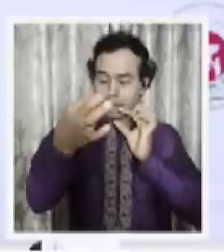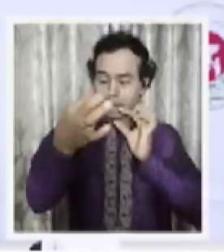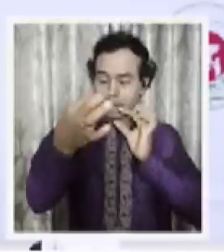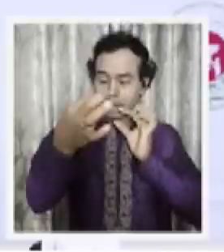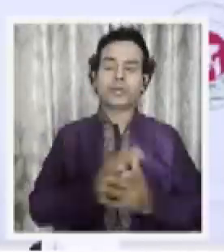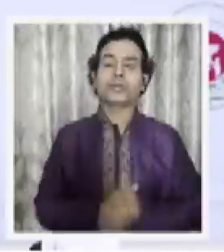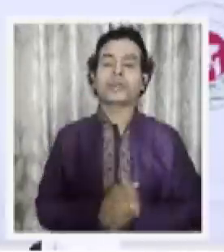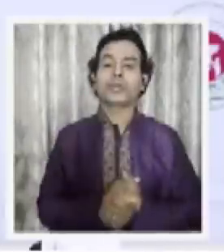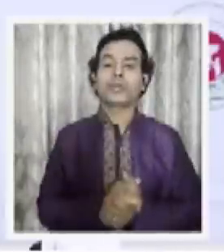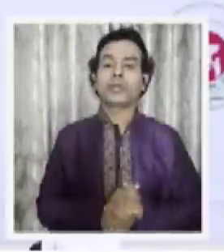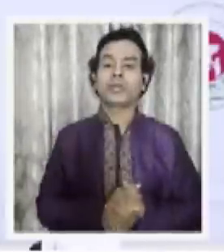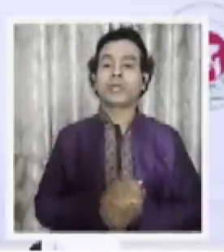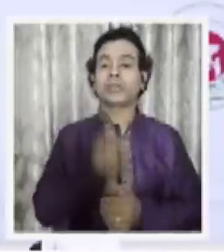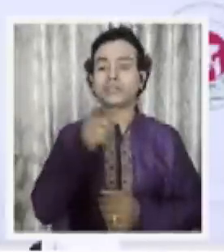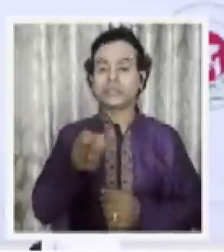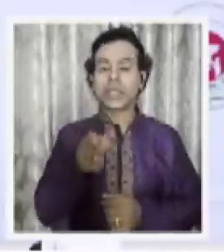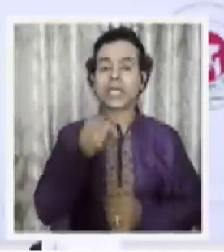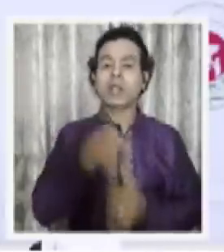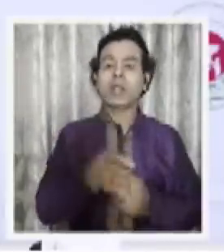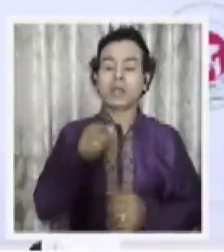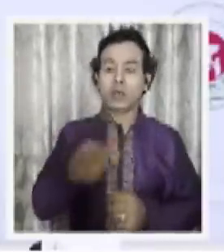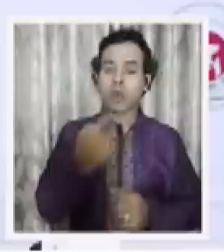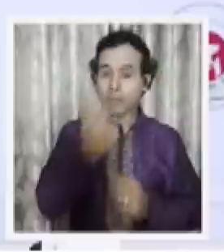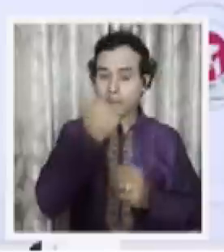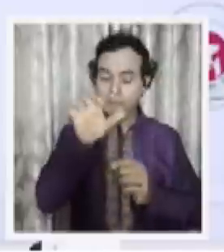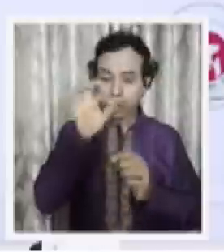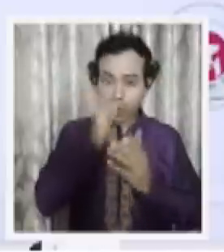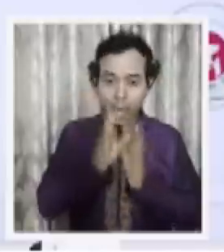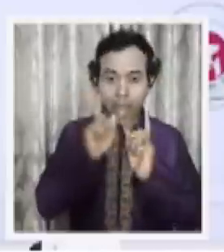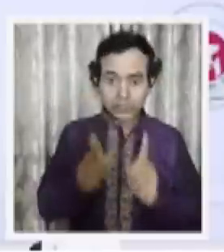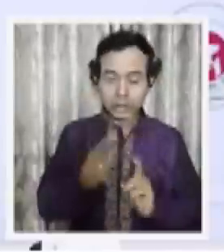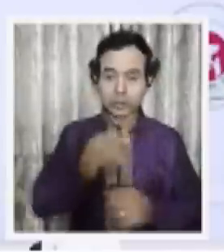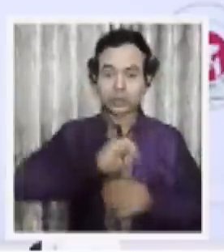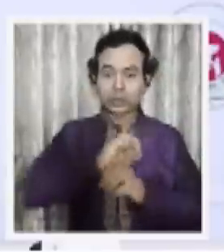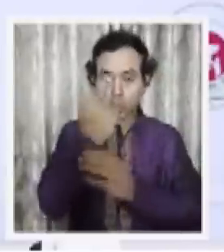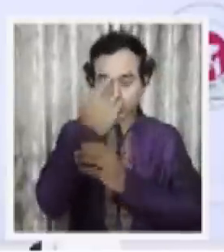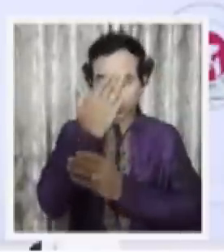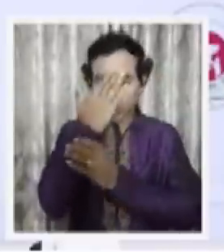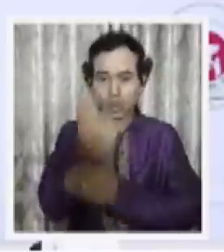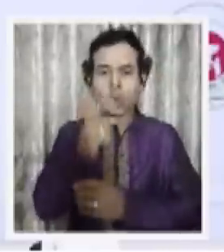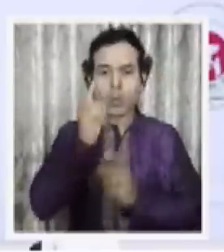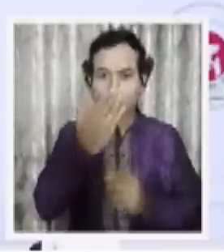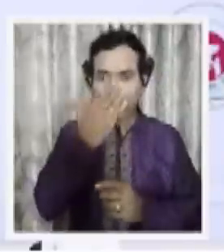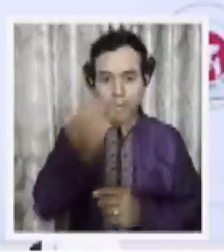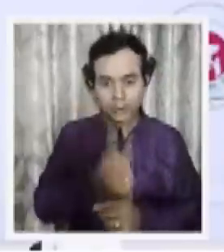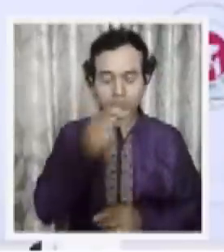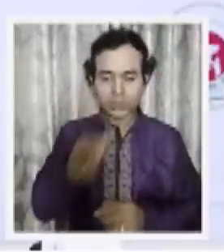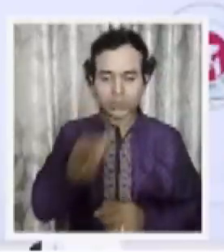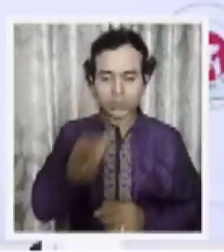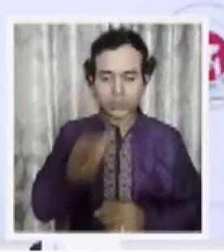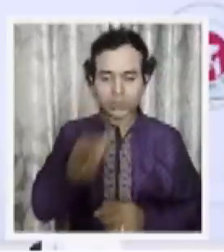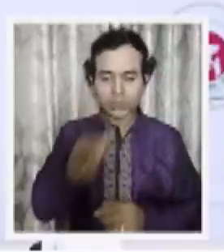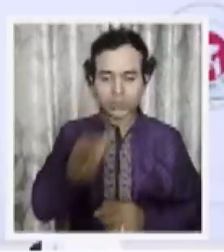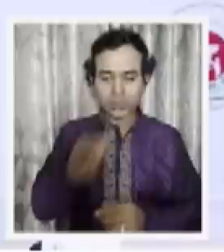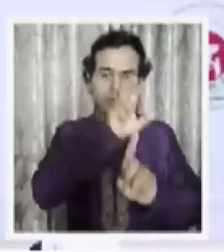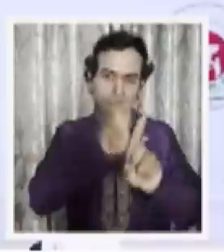যারা অশনাক্ত হবেন তারা অবশ্যই আইসোলেশনে থাকবেন। তাছাড়া আমরা যে স্বাস্থ্য নিয়মগুলো বলি সেই নিয়মগুলো মেনে চলবেন, যেমন সঠিকভাবে